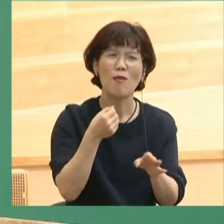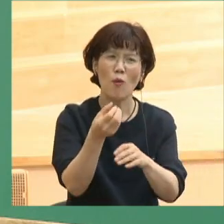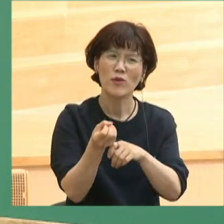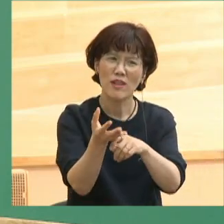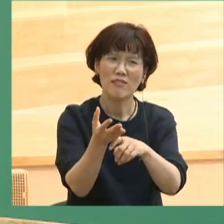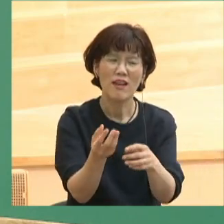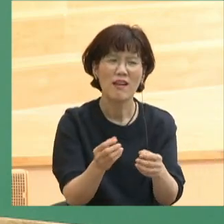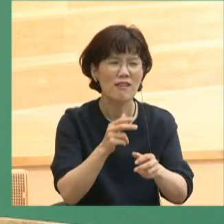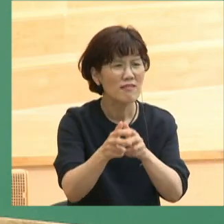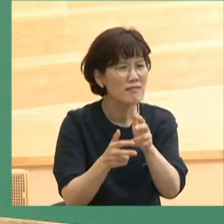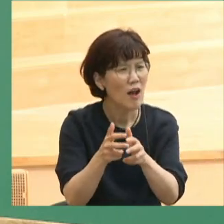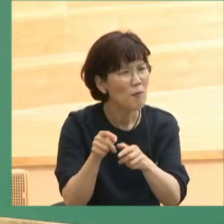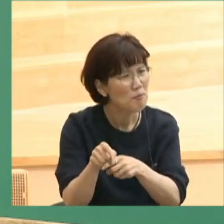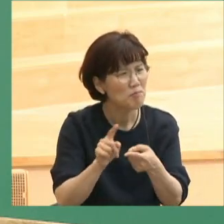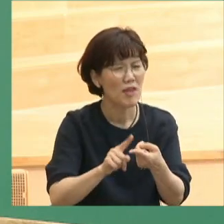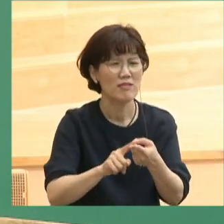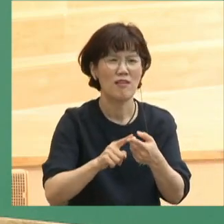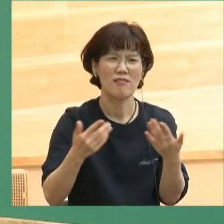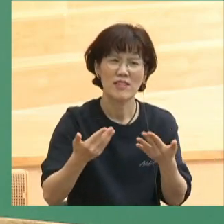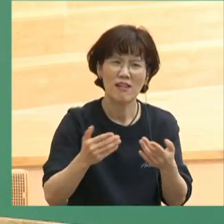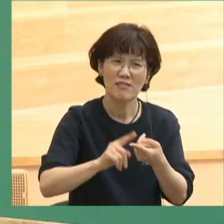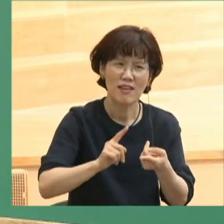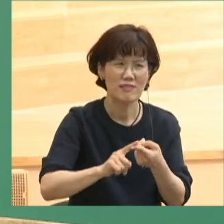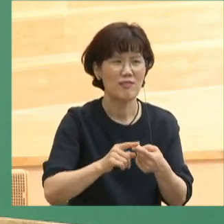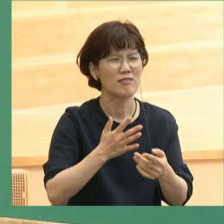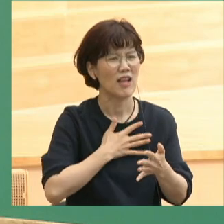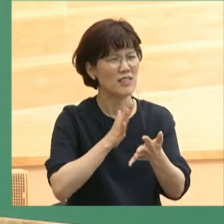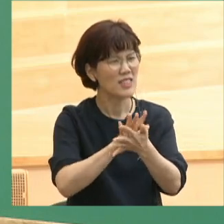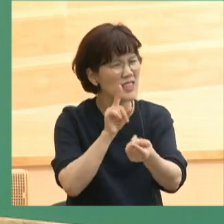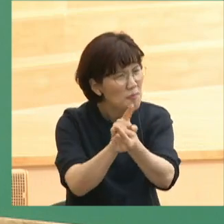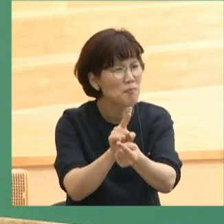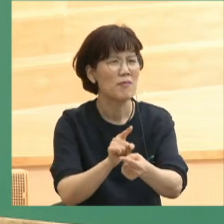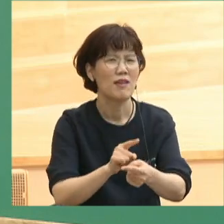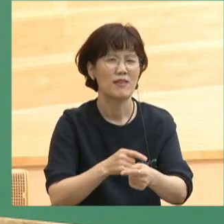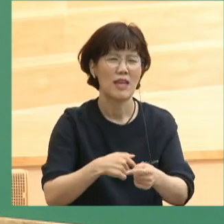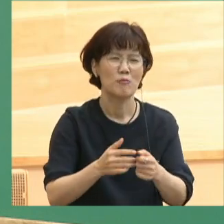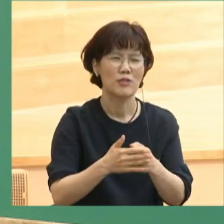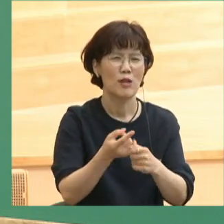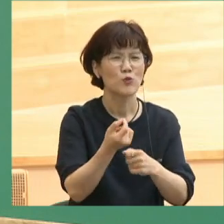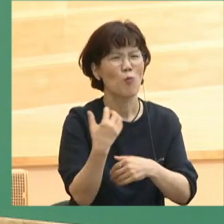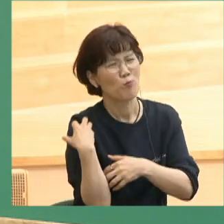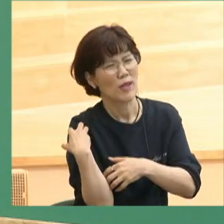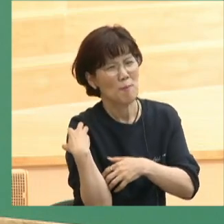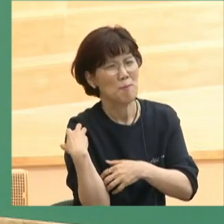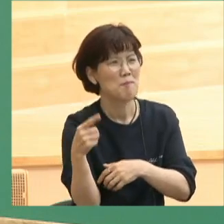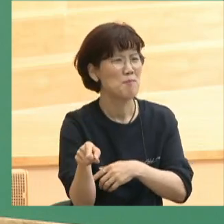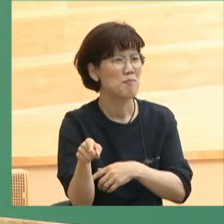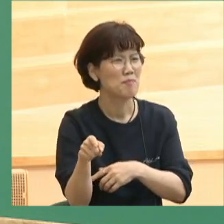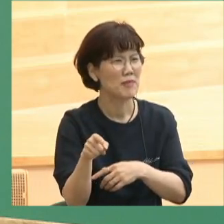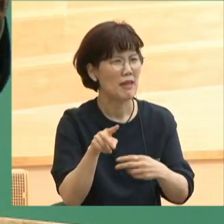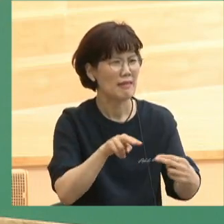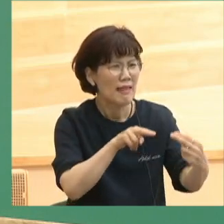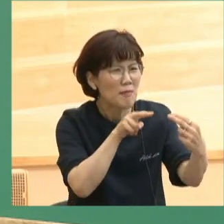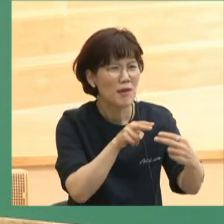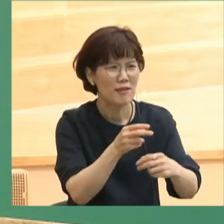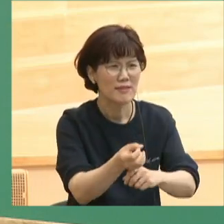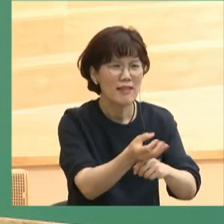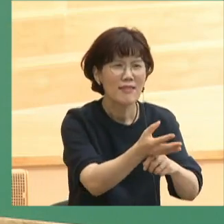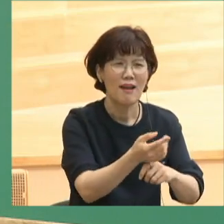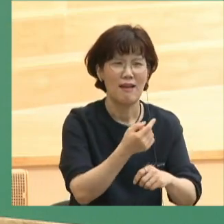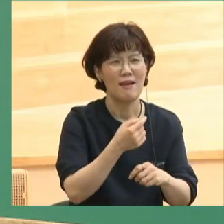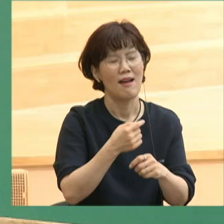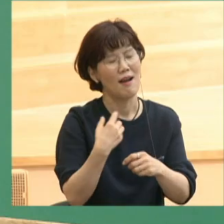내가 누군가를 만나야 돼. 내가 찾아가서 전달을 해야 돼. 부담스럽죠. 대면에서 뭘 전달한다는